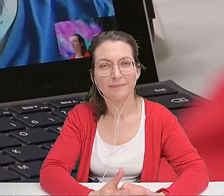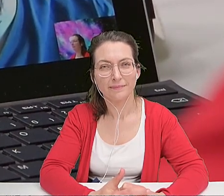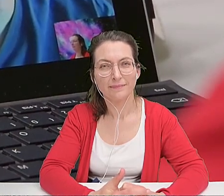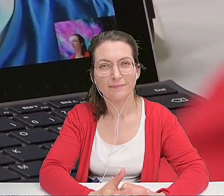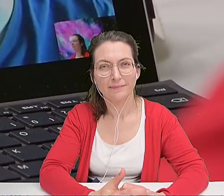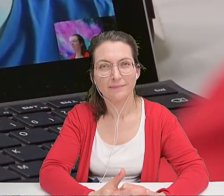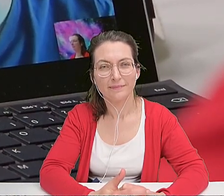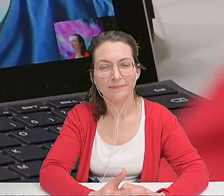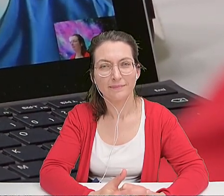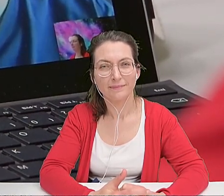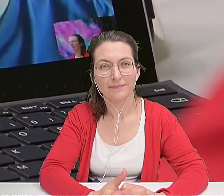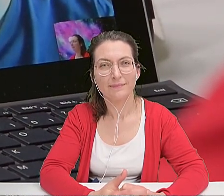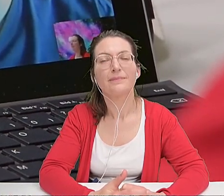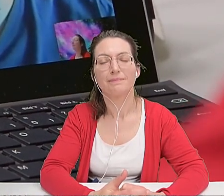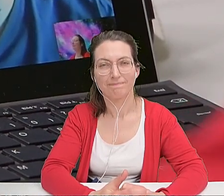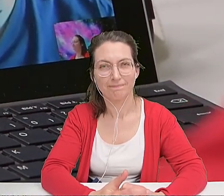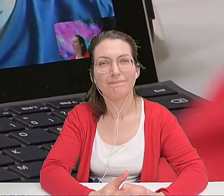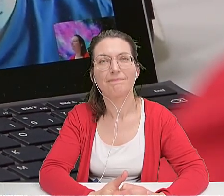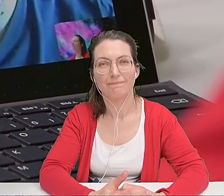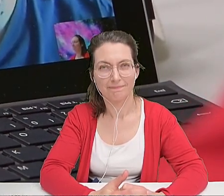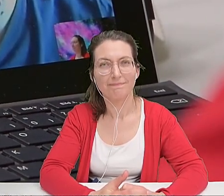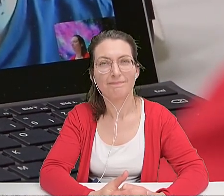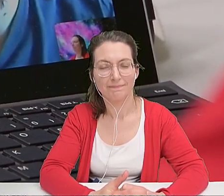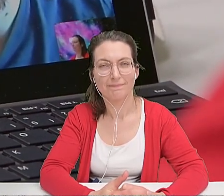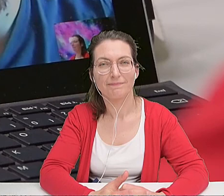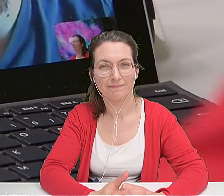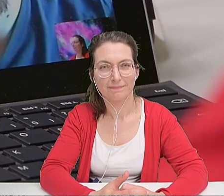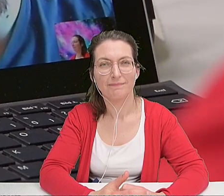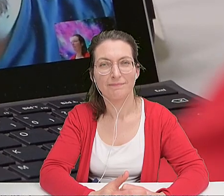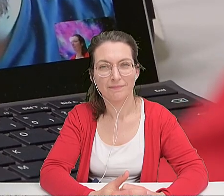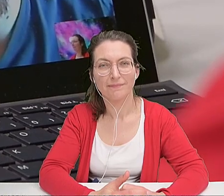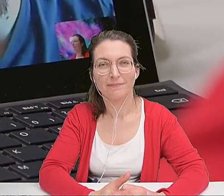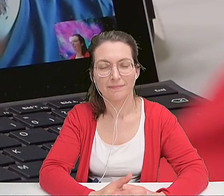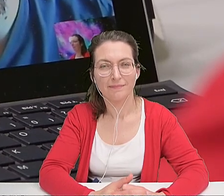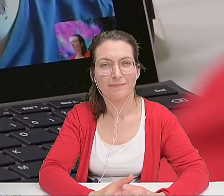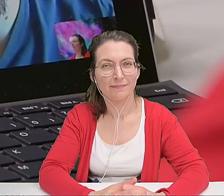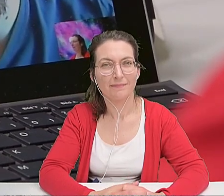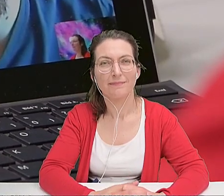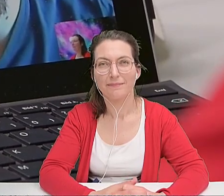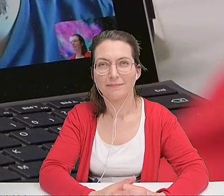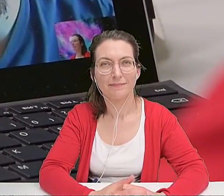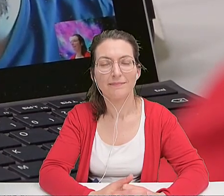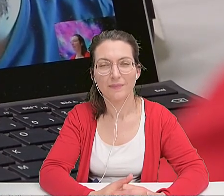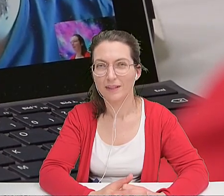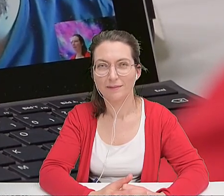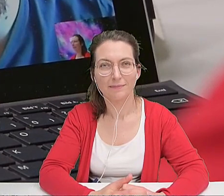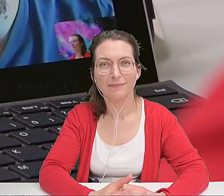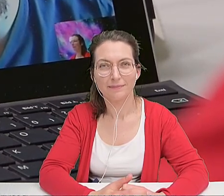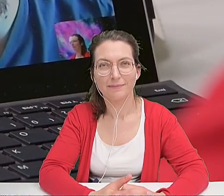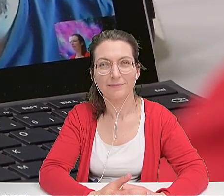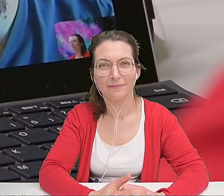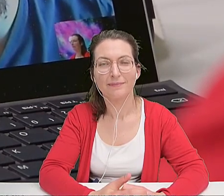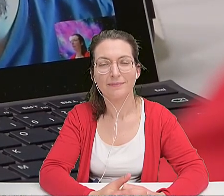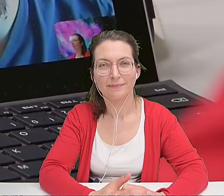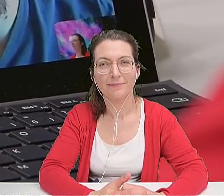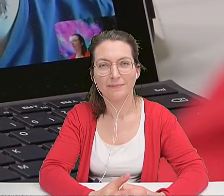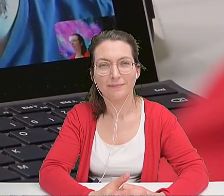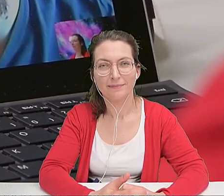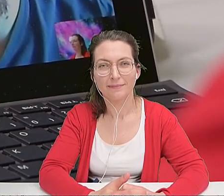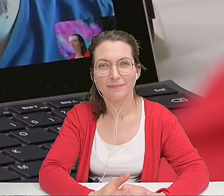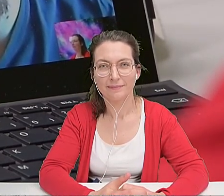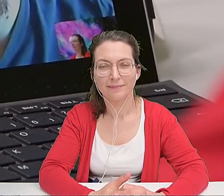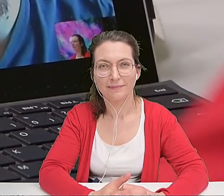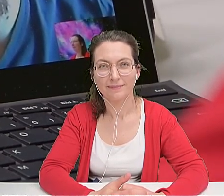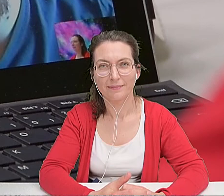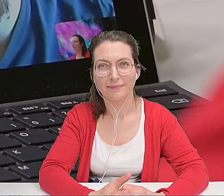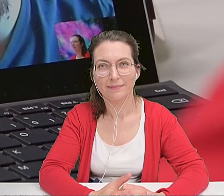man sollte immer in der Lage sein, zu verstehen, die Welt zu verstehen, die einen so umgibt. Ja, und die Welt, zu dieser Welt gehören Computer in enormem Maße und das ist eben